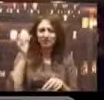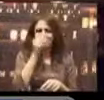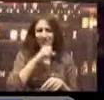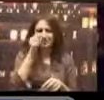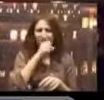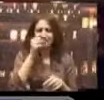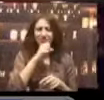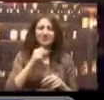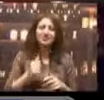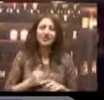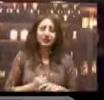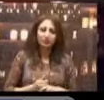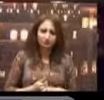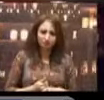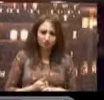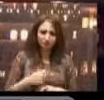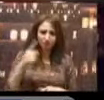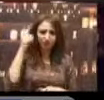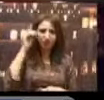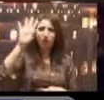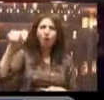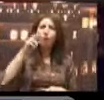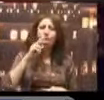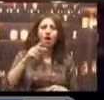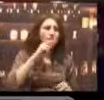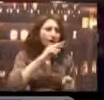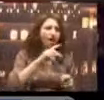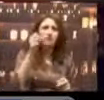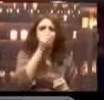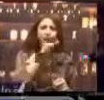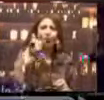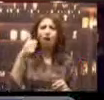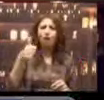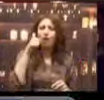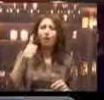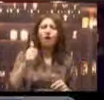فجأة حديث المدينة يعني، أهم من أي حاجة يعني.